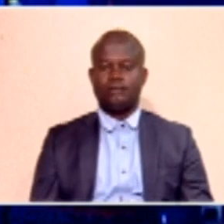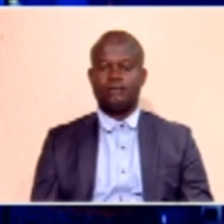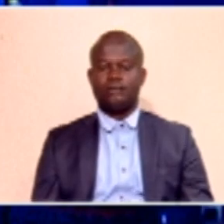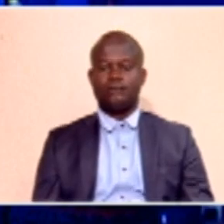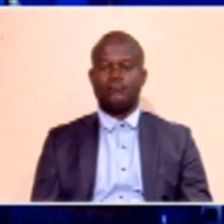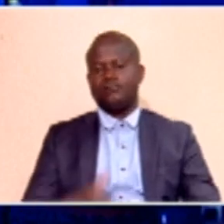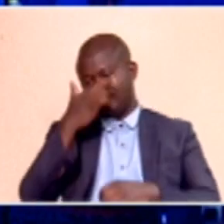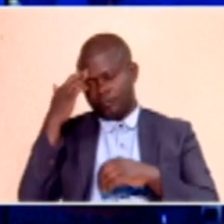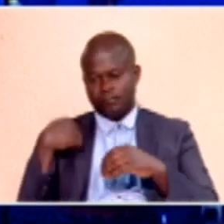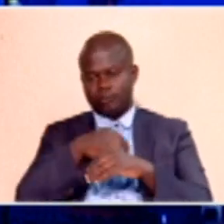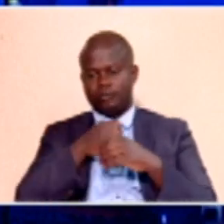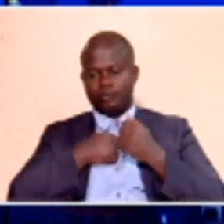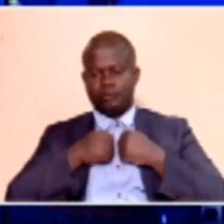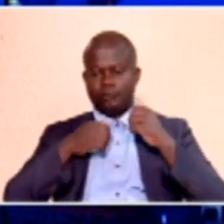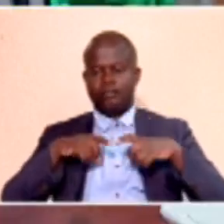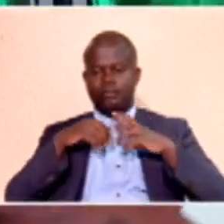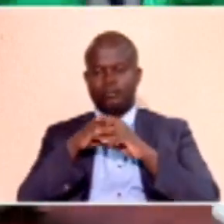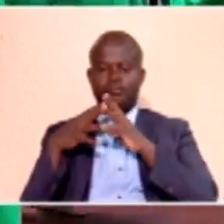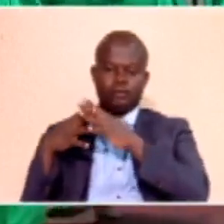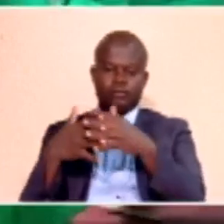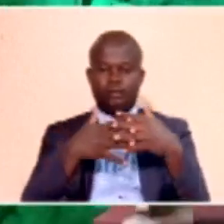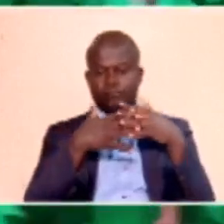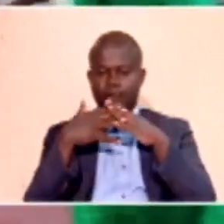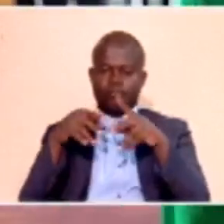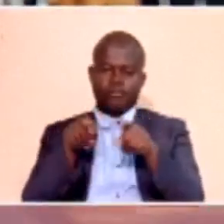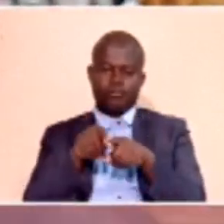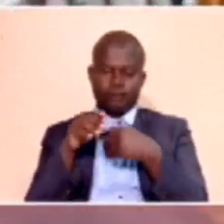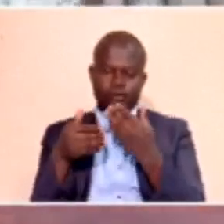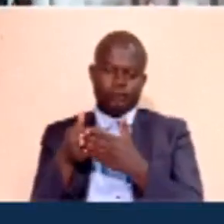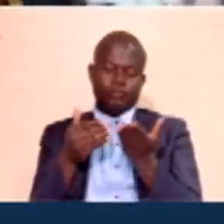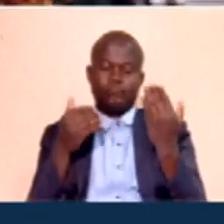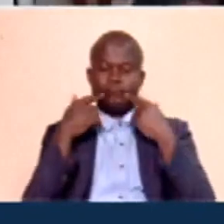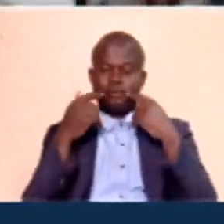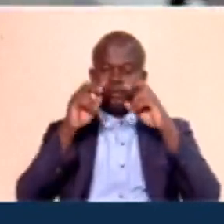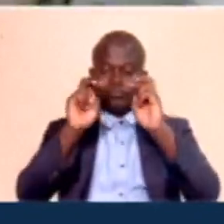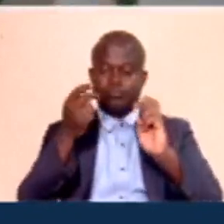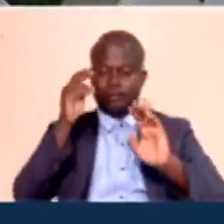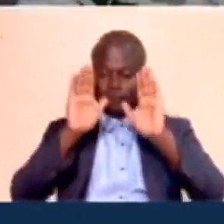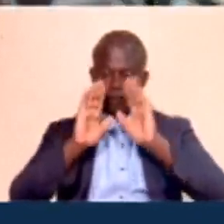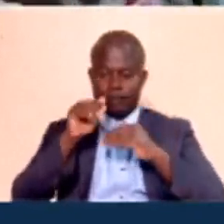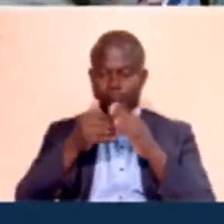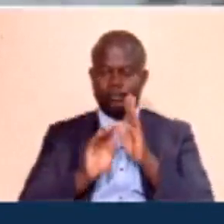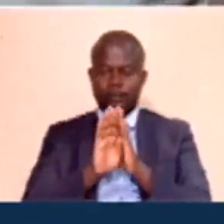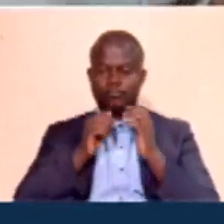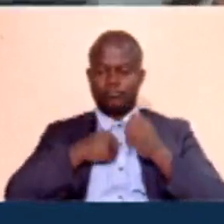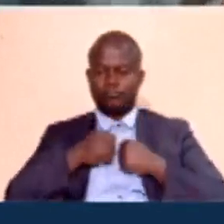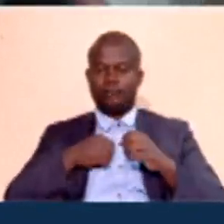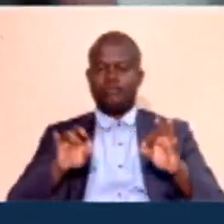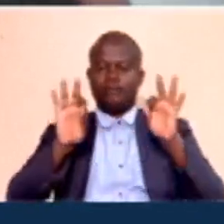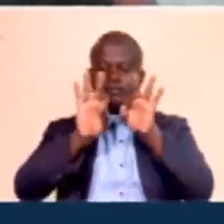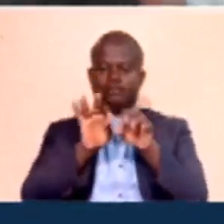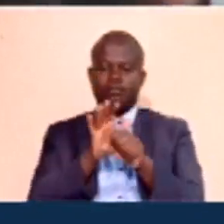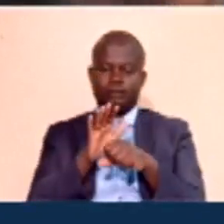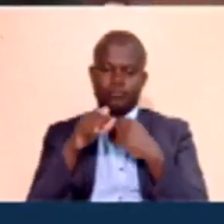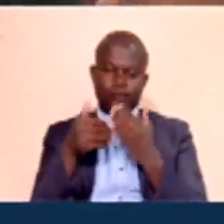Mu rwego rwego kandi n'abanyarwanda ba muri Leta Zunze Ubumwe za Amerika nabo bavuga ko basanga uruhare rwabo mu iterambere ry'u Rwanda ari ingenzi